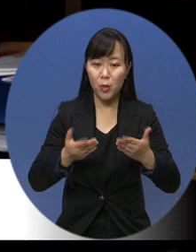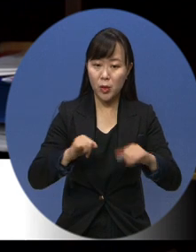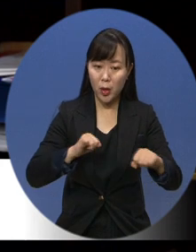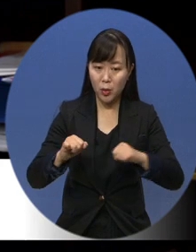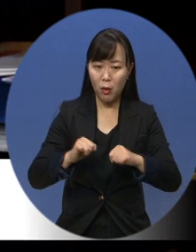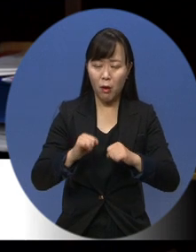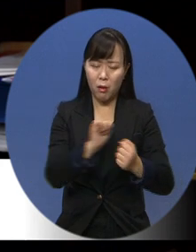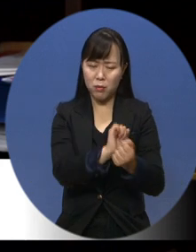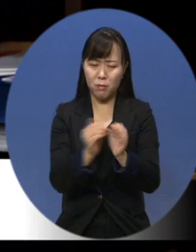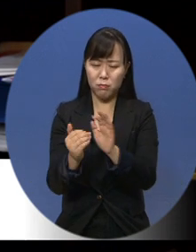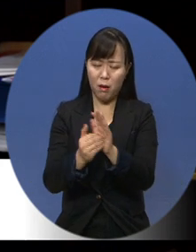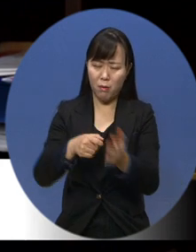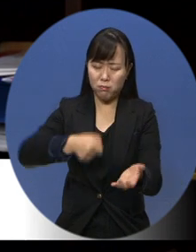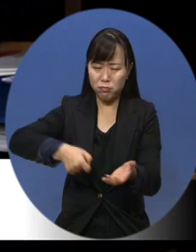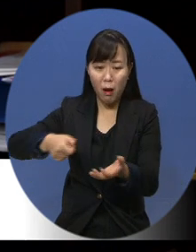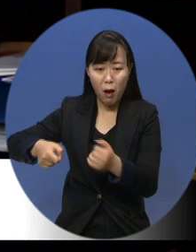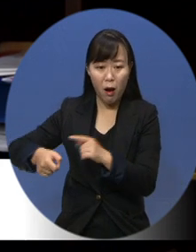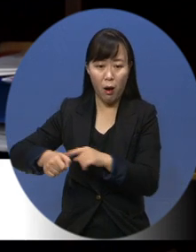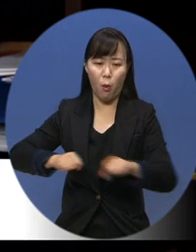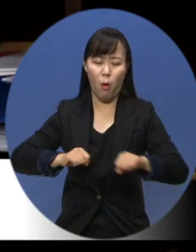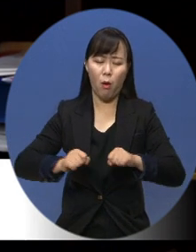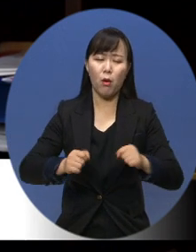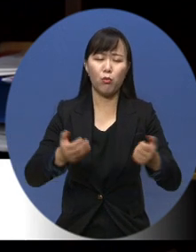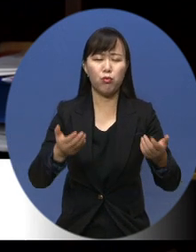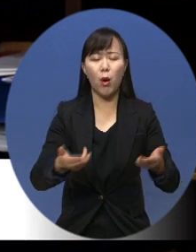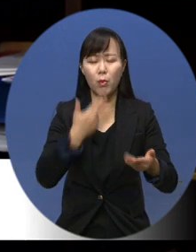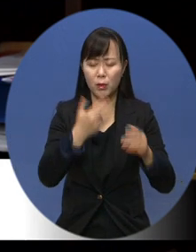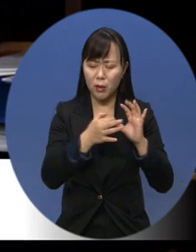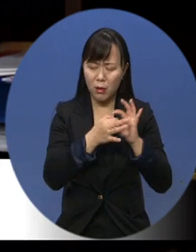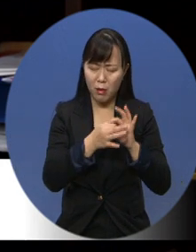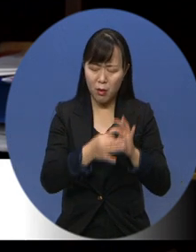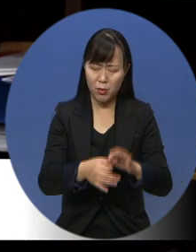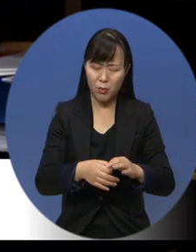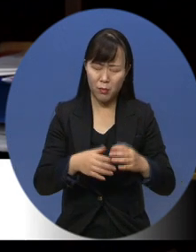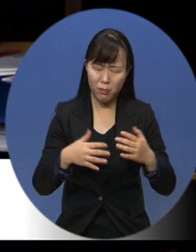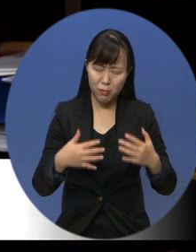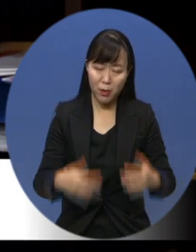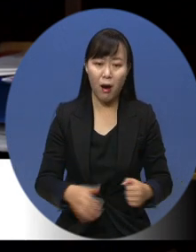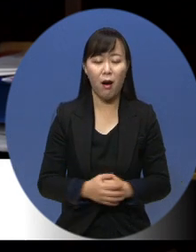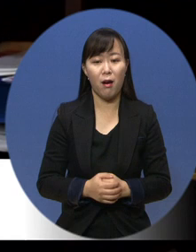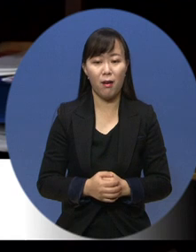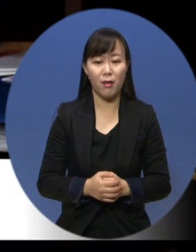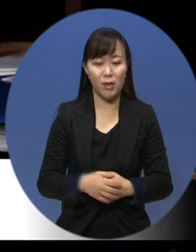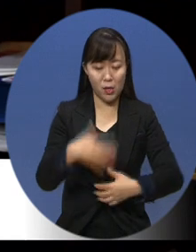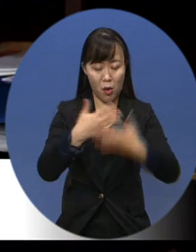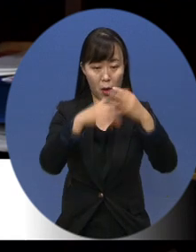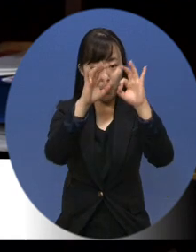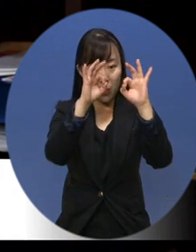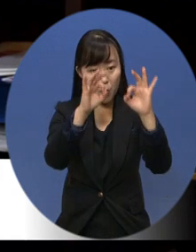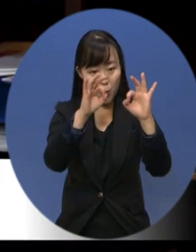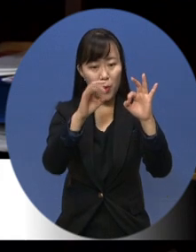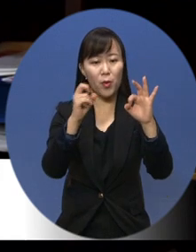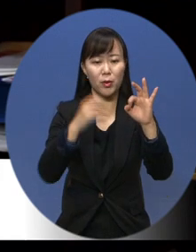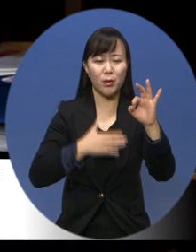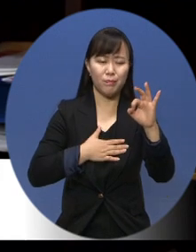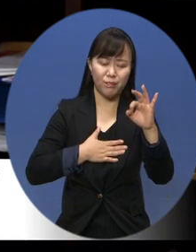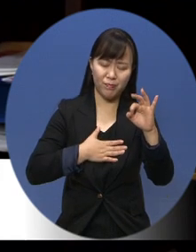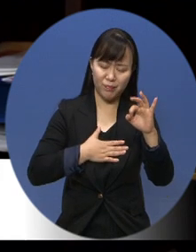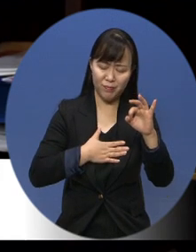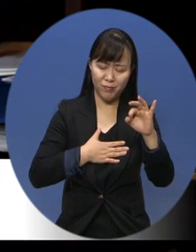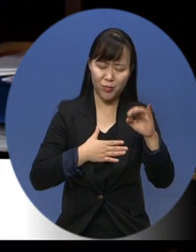동 지속적으로 쉬지 못하고 해 속 뭐 미쳤습니다 0 관람을 하면서 심술을